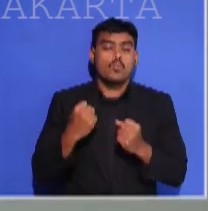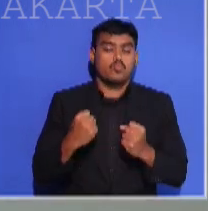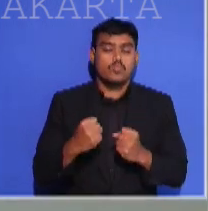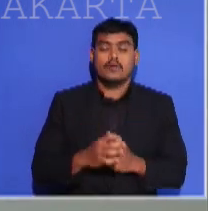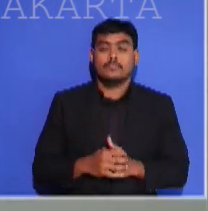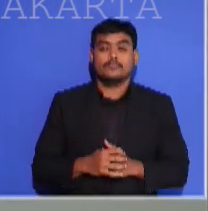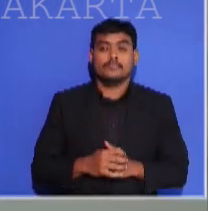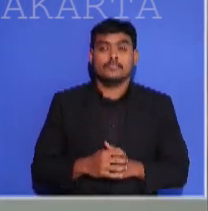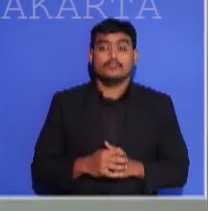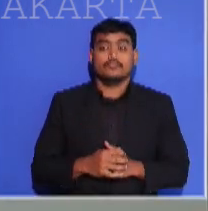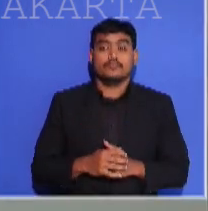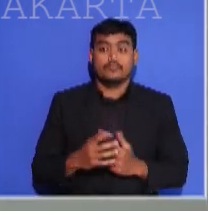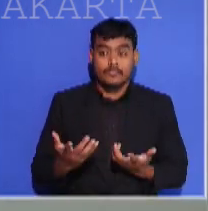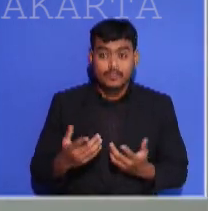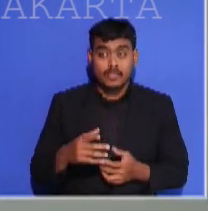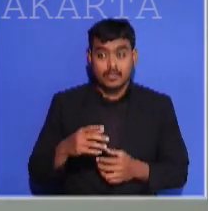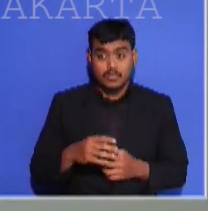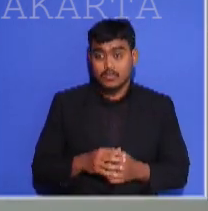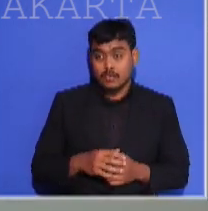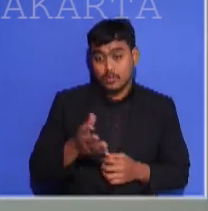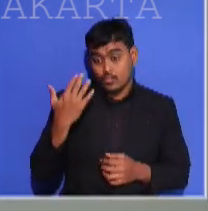tahun 2023.